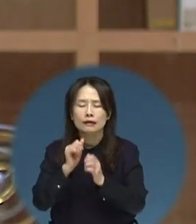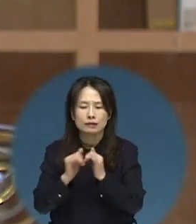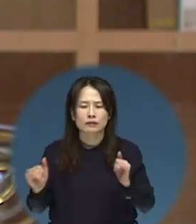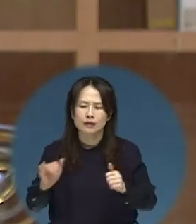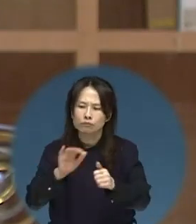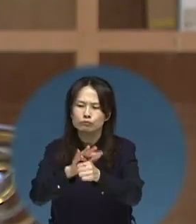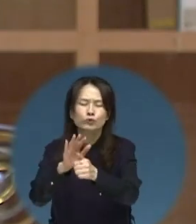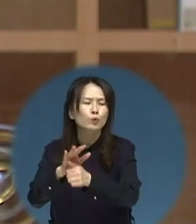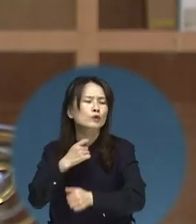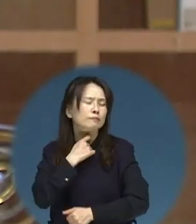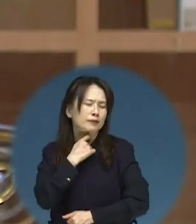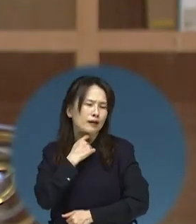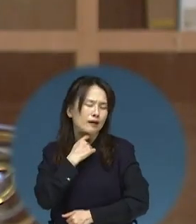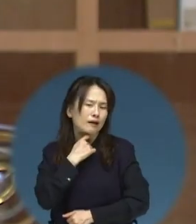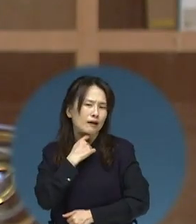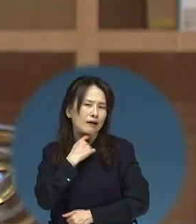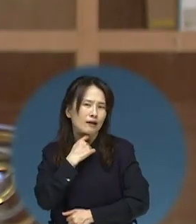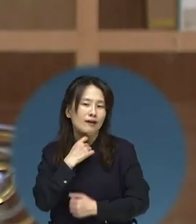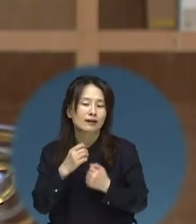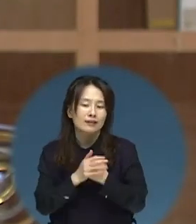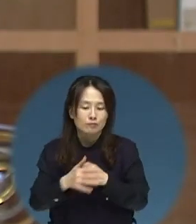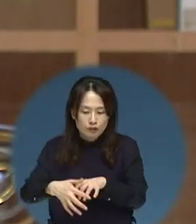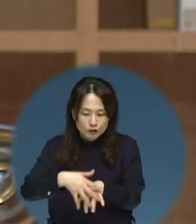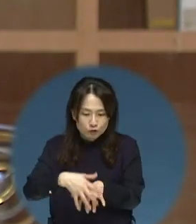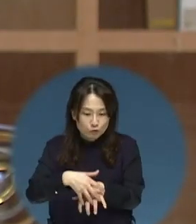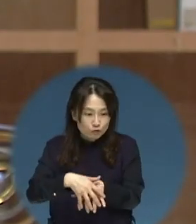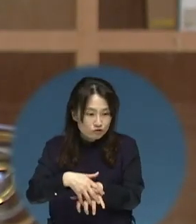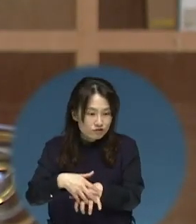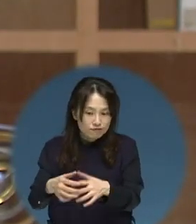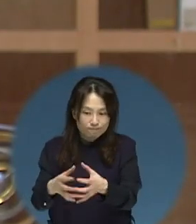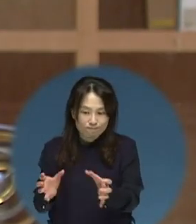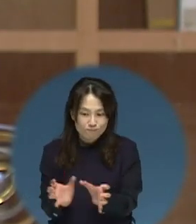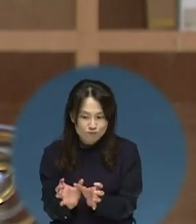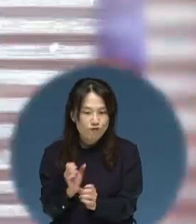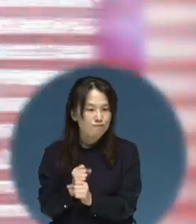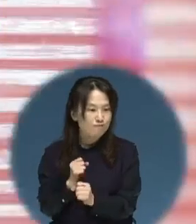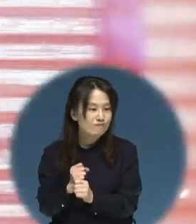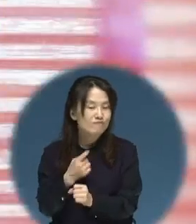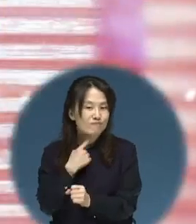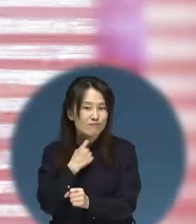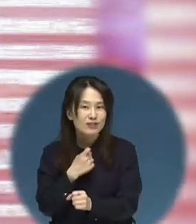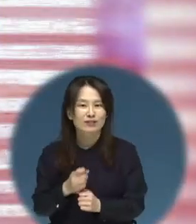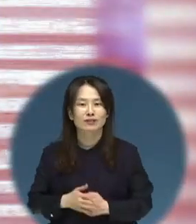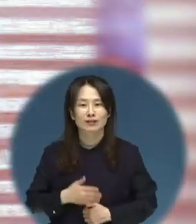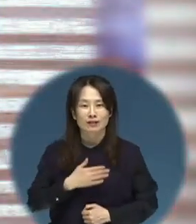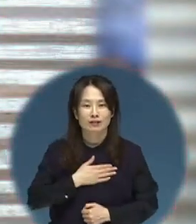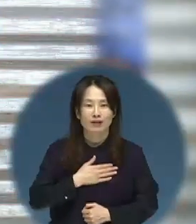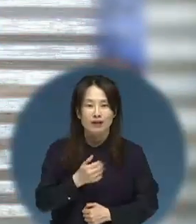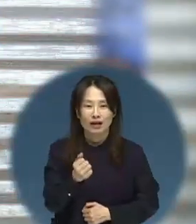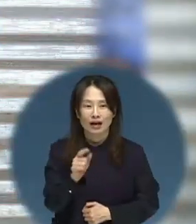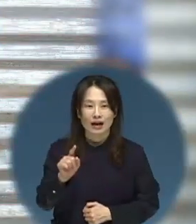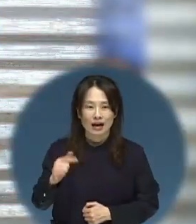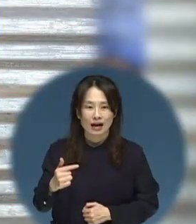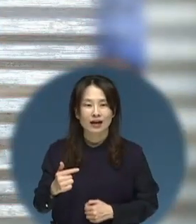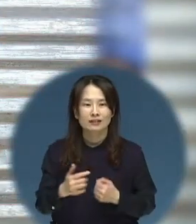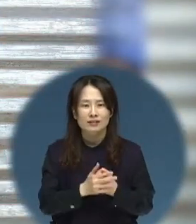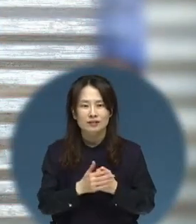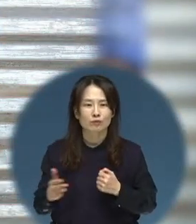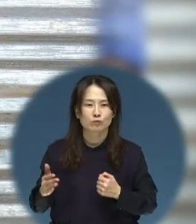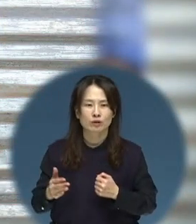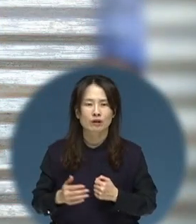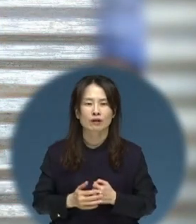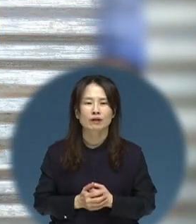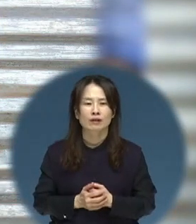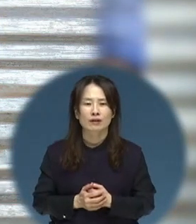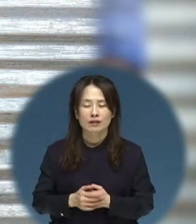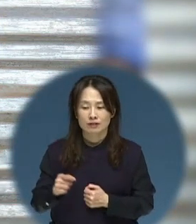정말 감동적인 네, 거예요. 라고 해서 조직을 만든 거예요. 예. 청년 조직을. 예. 그게 제가 한시니까 한스 브라더스라고 해갖고